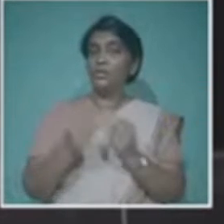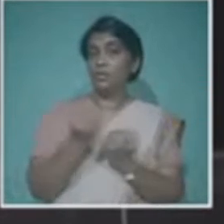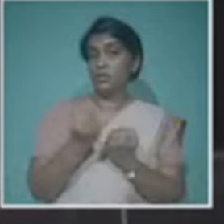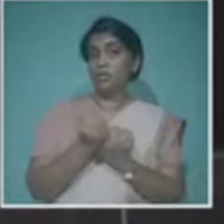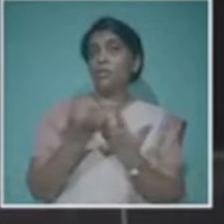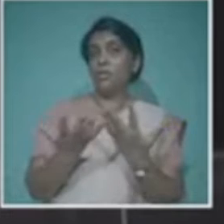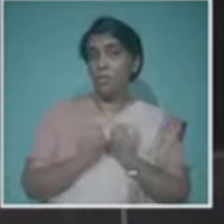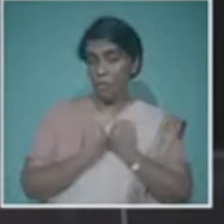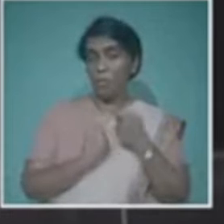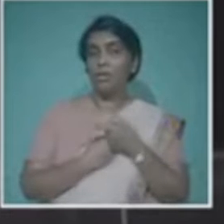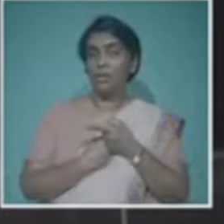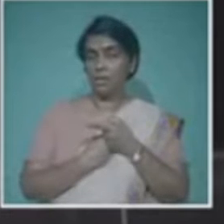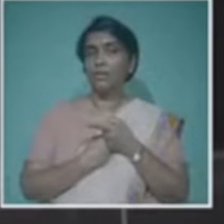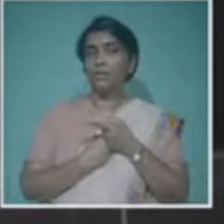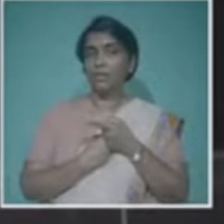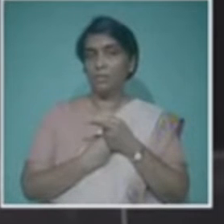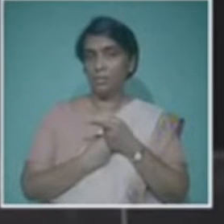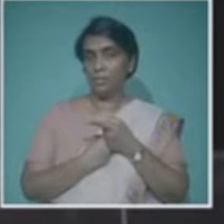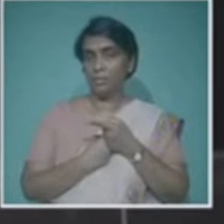අවශ්‍යයි කියලා මේ මේ